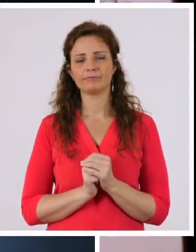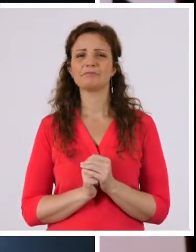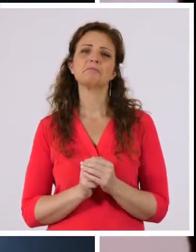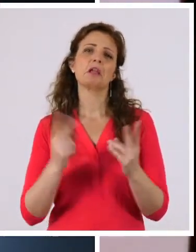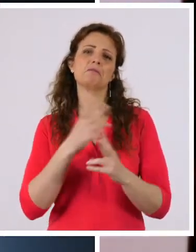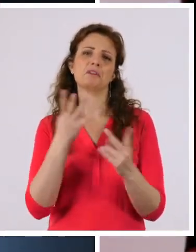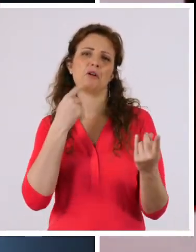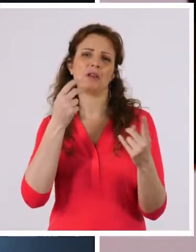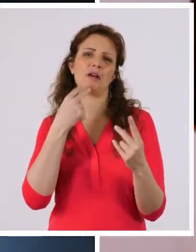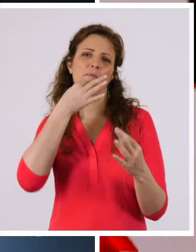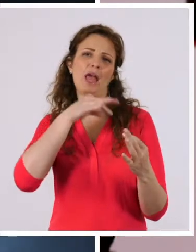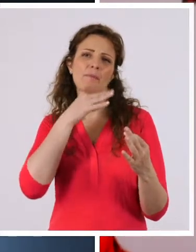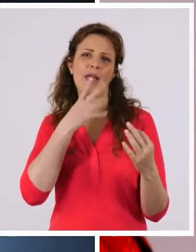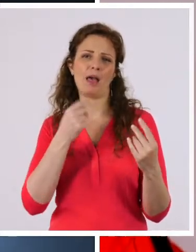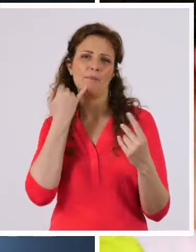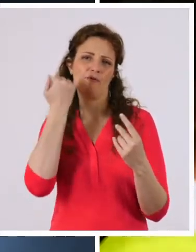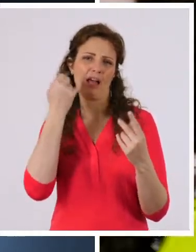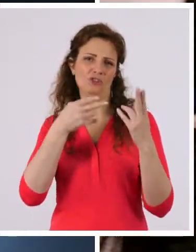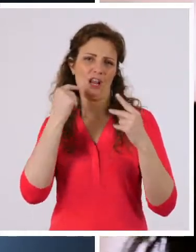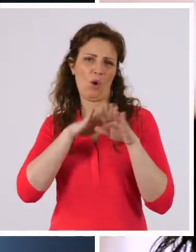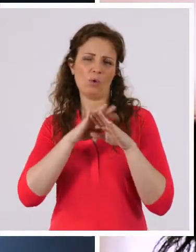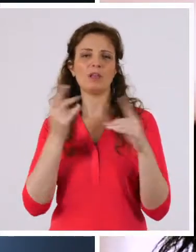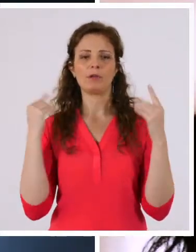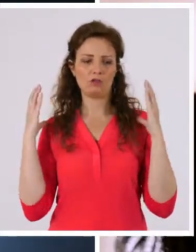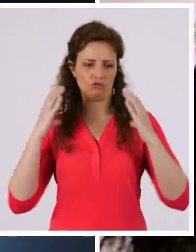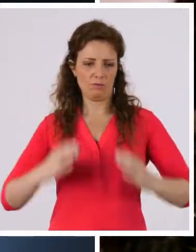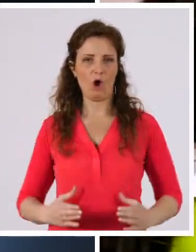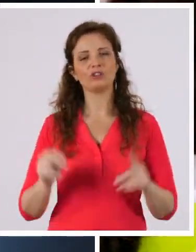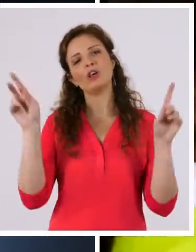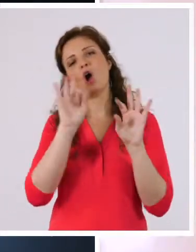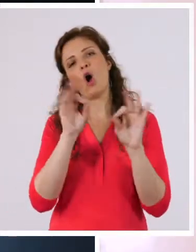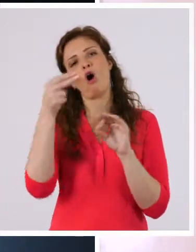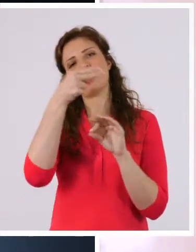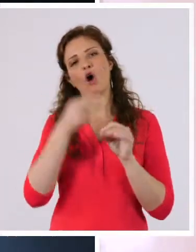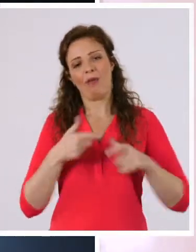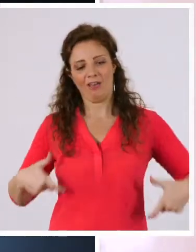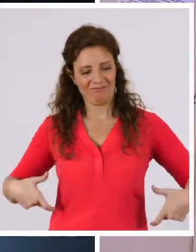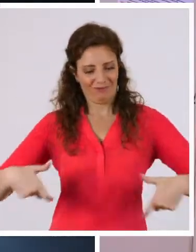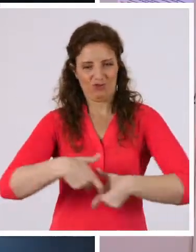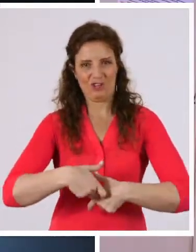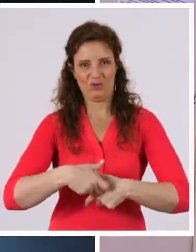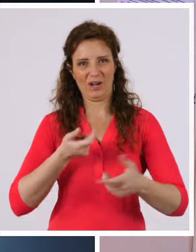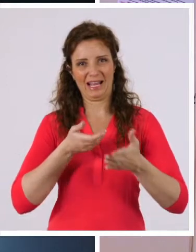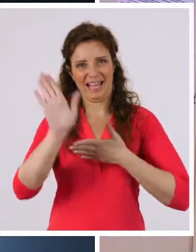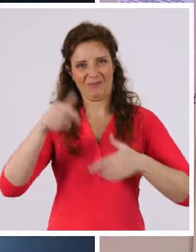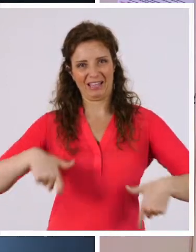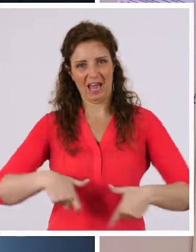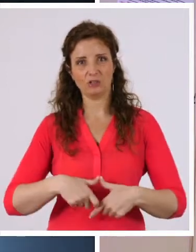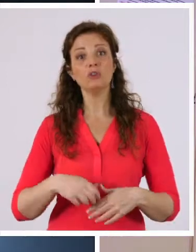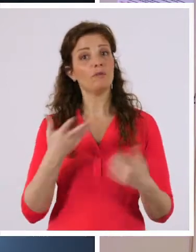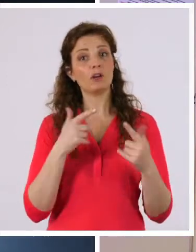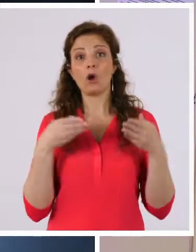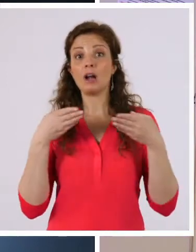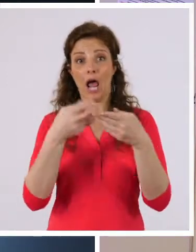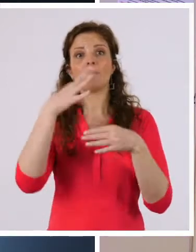Il più comune dei mezzi individuali di salvataggio è il giubbotto o cintura di salvataggio, a bordo custodito in